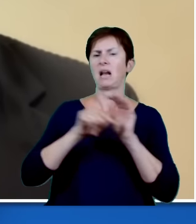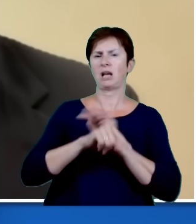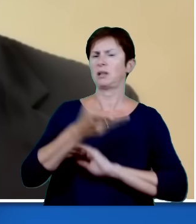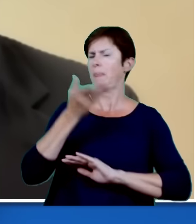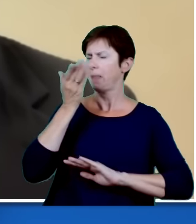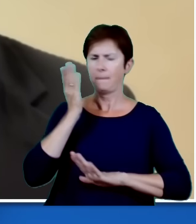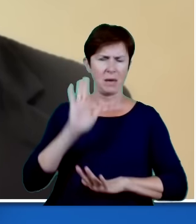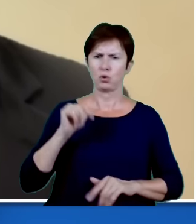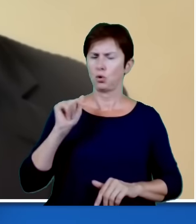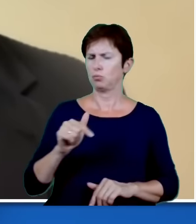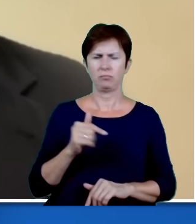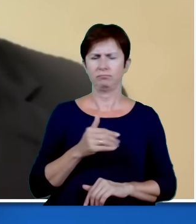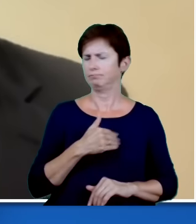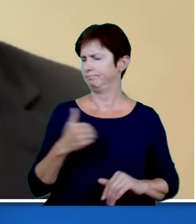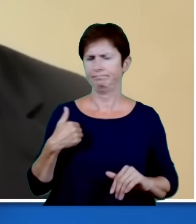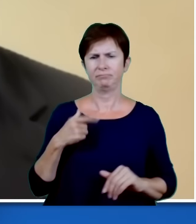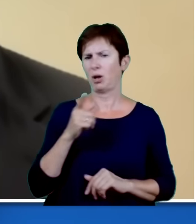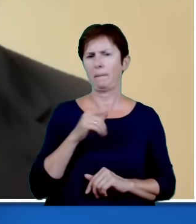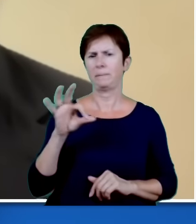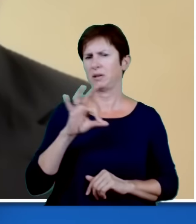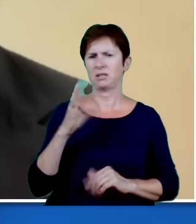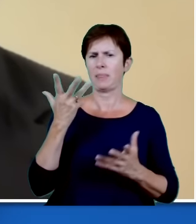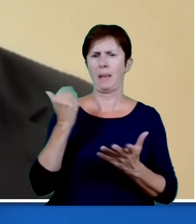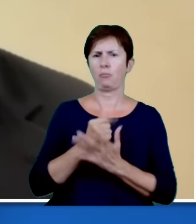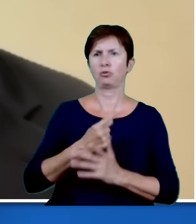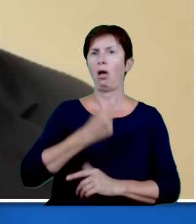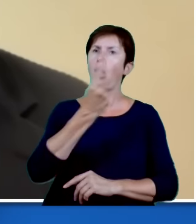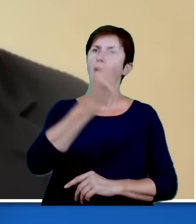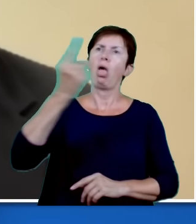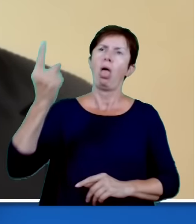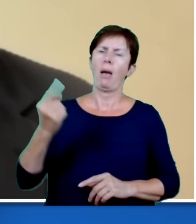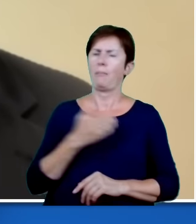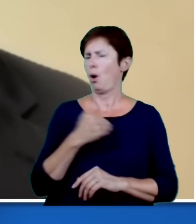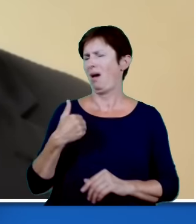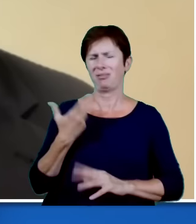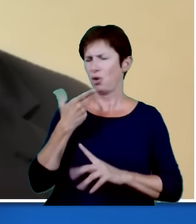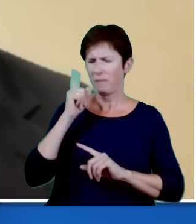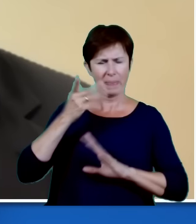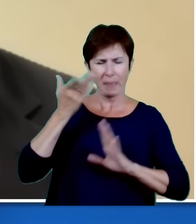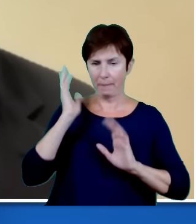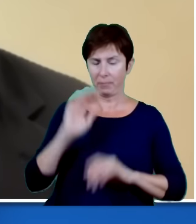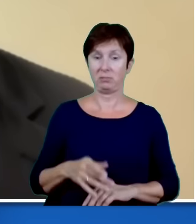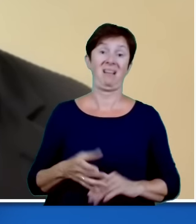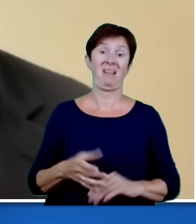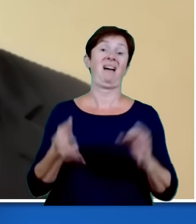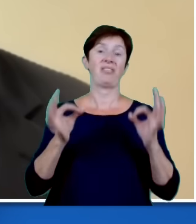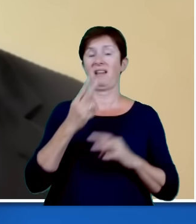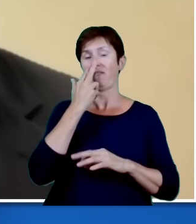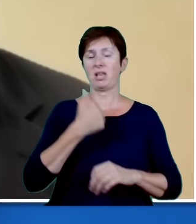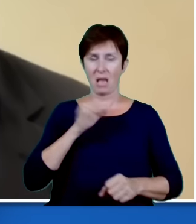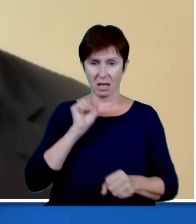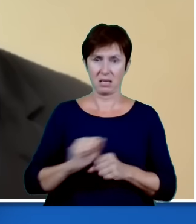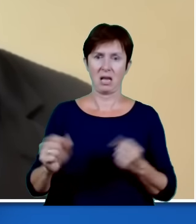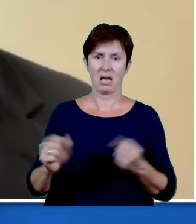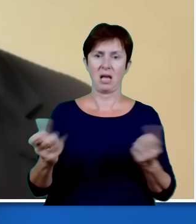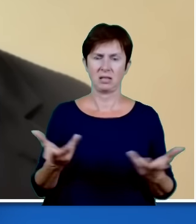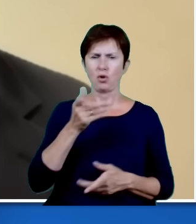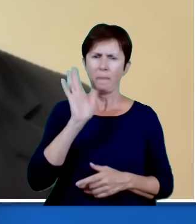że Prawo i Sprawiedliwość niepotrzebnie straszy Polaków pakt migracyjny wszedł w życie będzie w oczywisty sposób obowiązywał